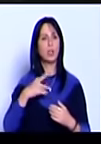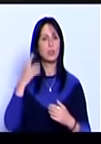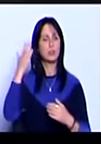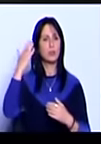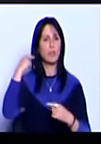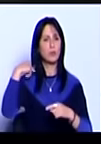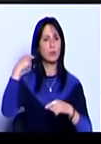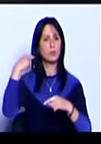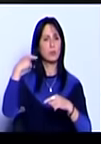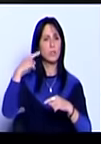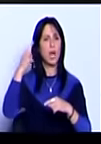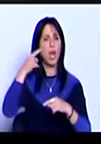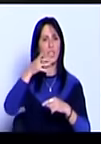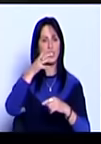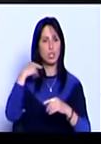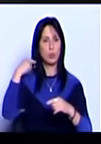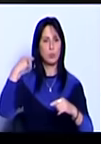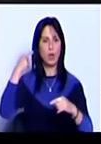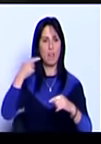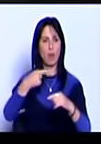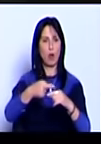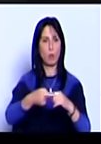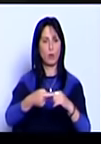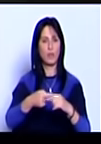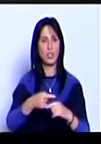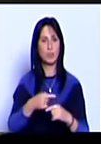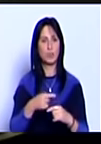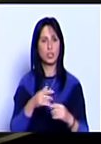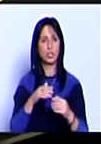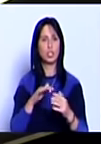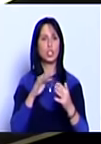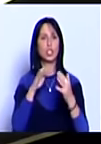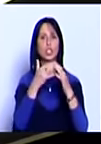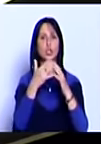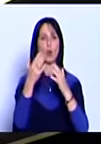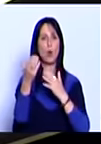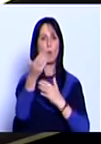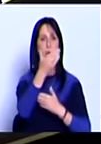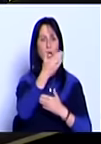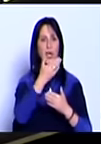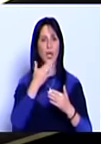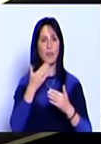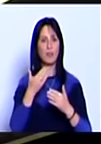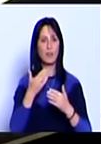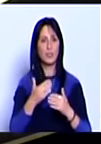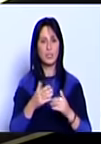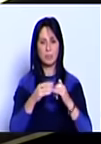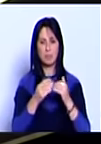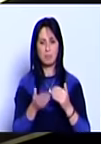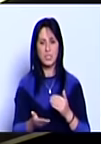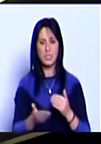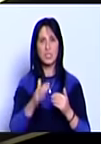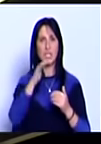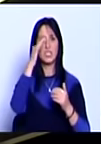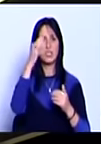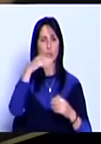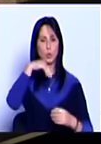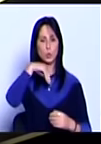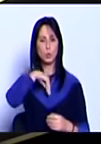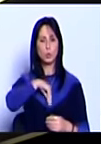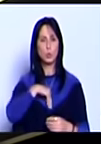ჩამოყალიბდა ათასწლეულობის განმავლობაში. სოფლ ახქმა, დამოკიდებულება ცისადმი, მიწისადმი,